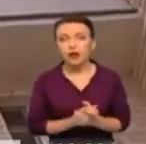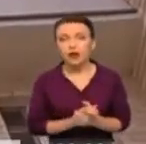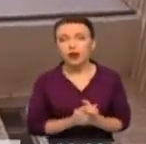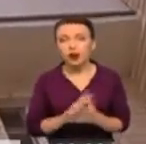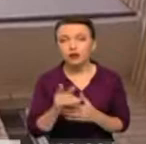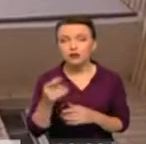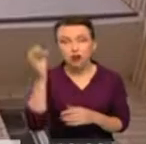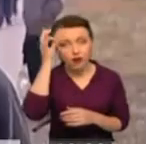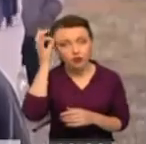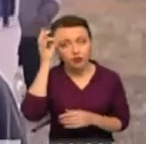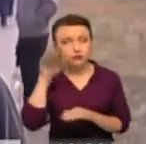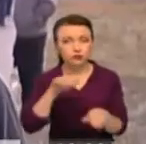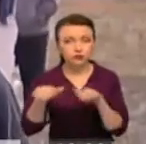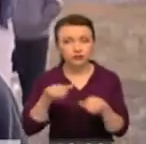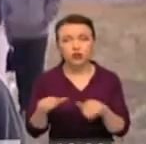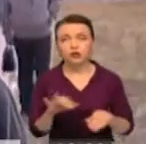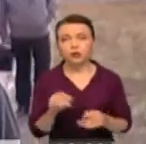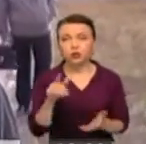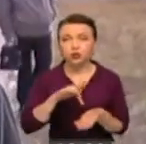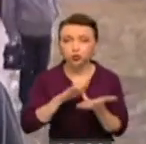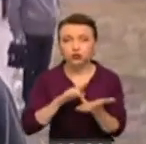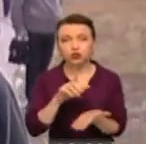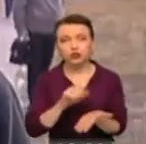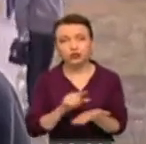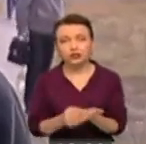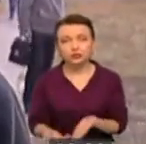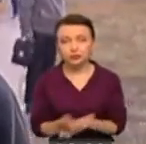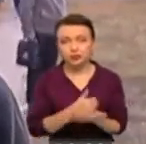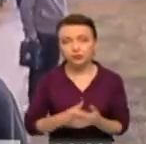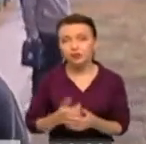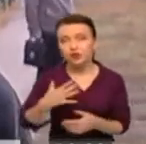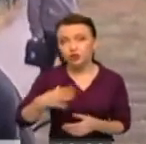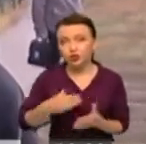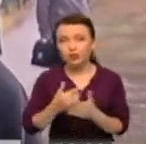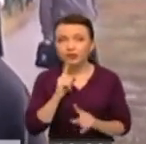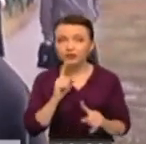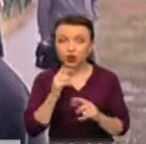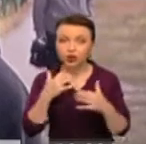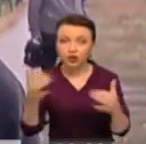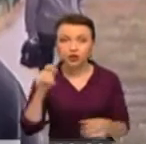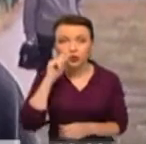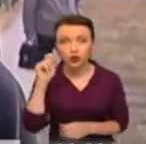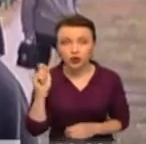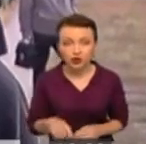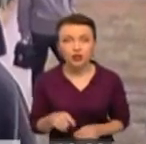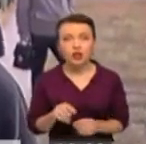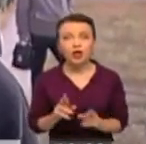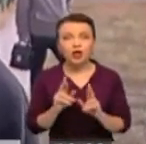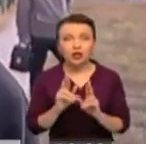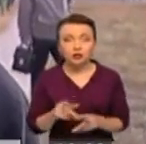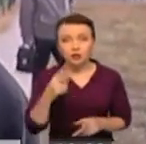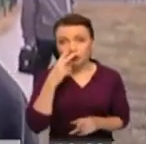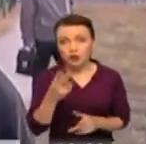про туристичний збір. Всі повинні діяти в межах законодавства. Наразі ми чекаємо від Верховної Ради України, як ми